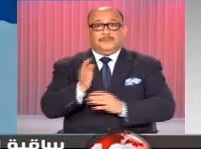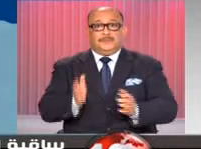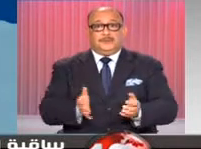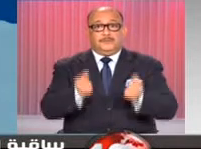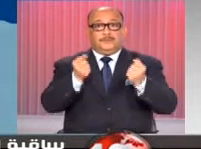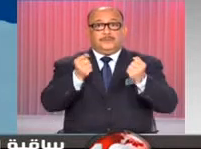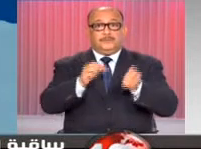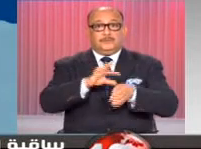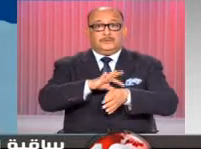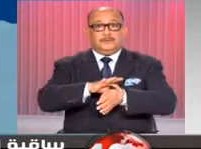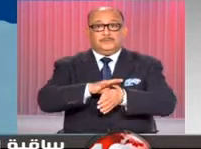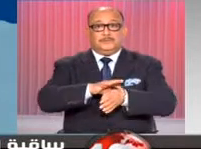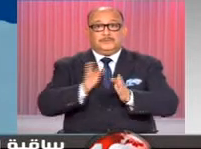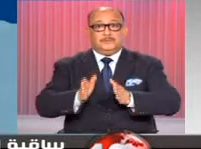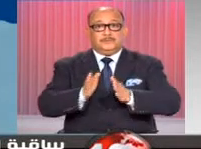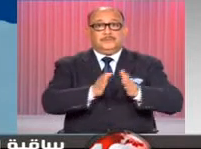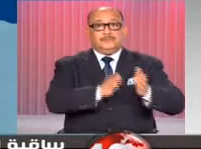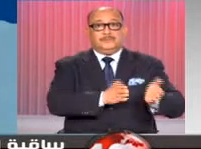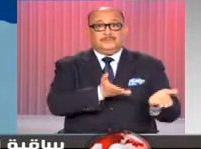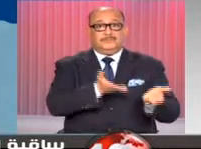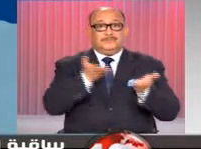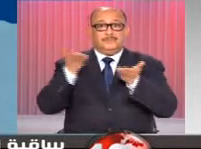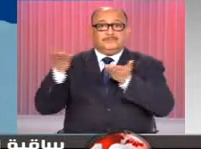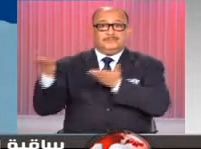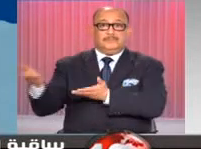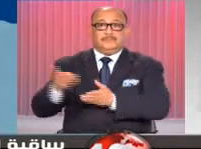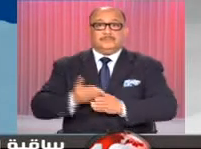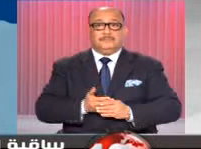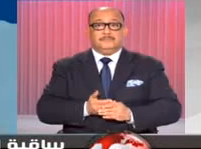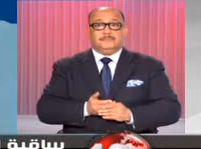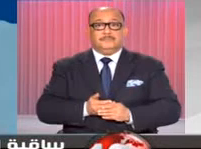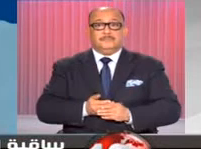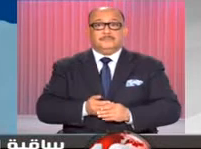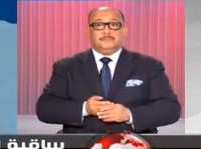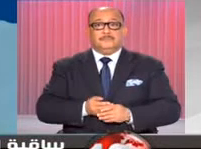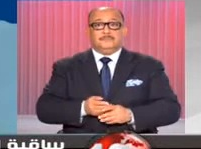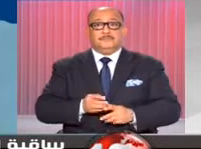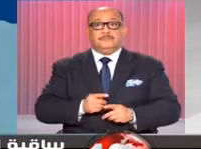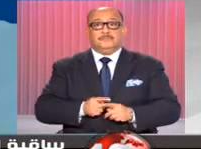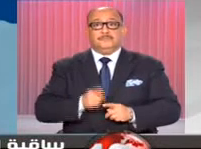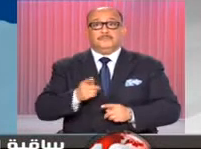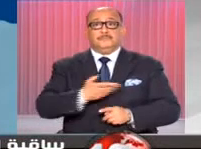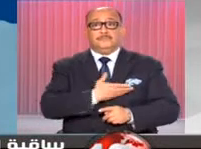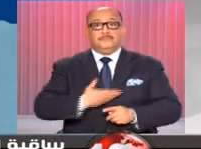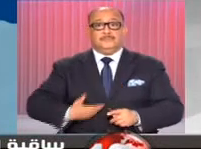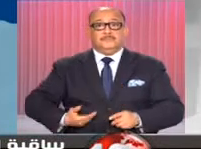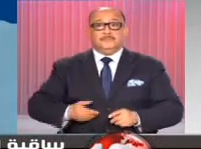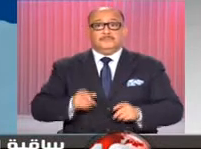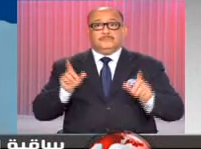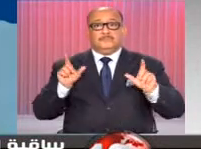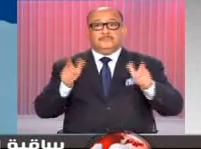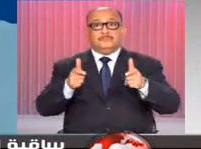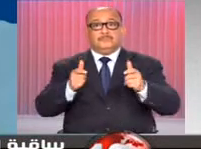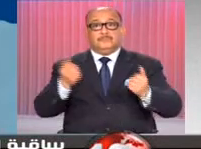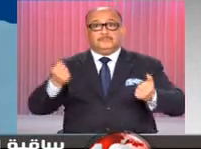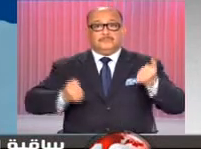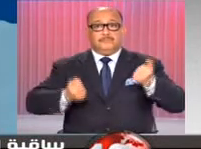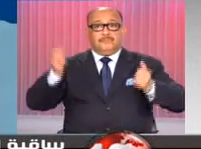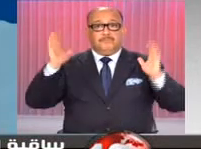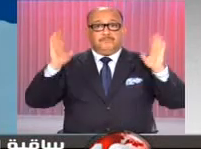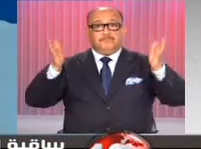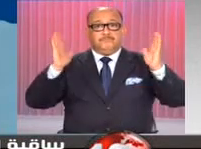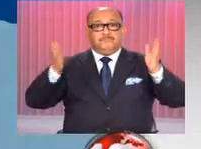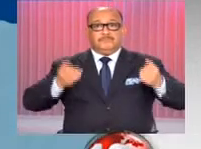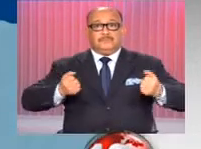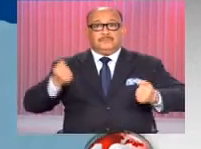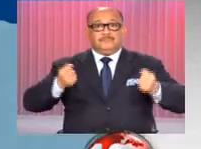لازمة. وأفاد مصدر أمني بالجهة أن الأمن تمكن من إيقاف سائق الشاحنة الذي لاذ بالفرار بعد